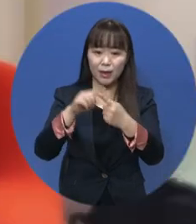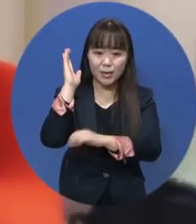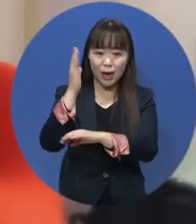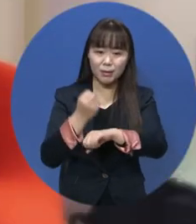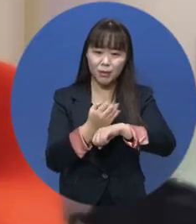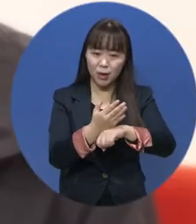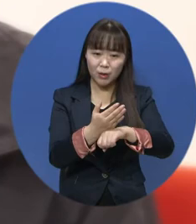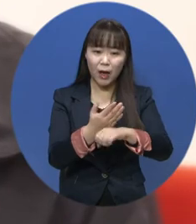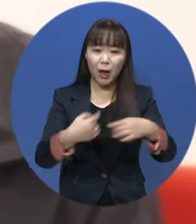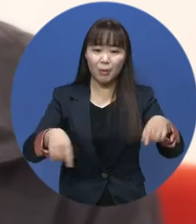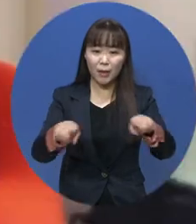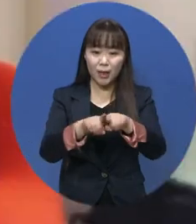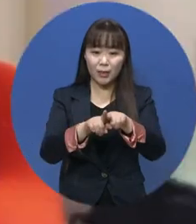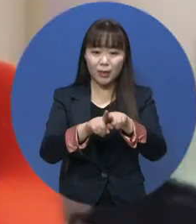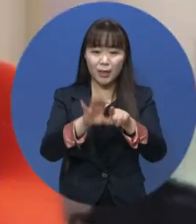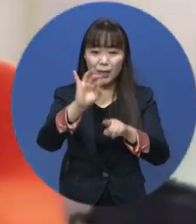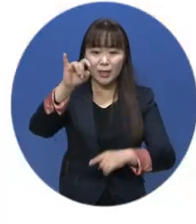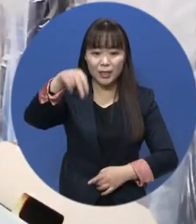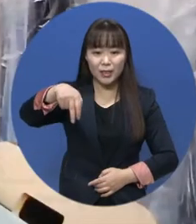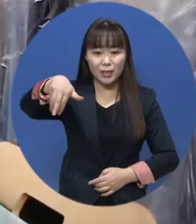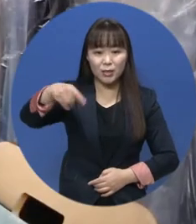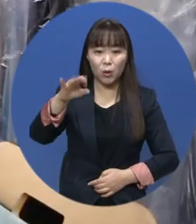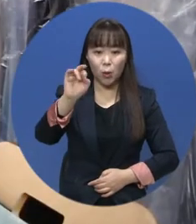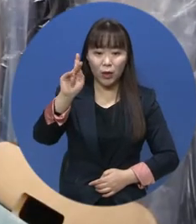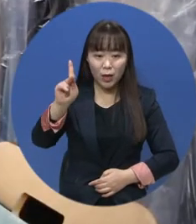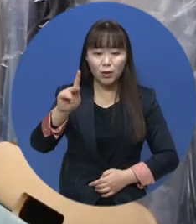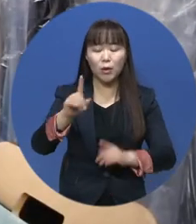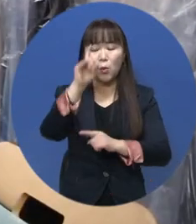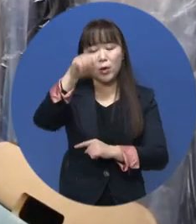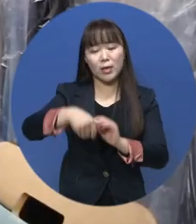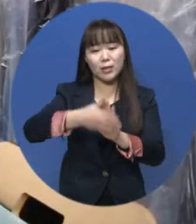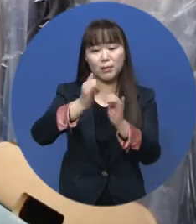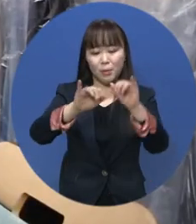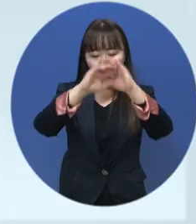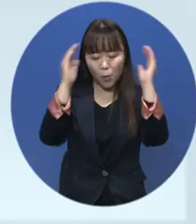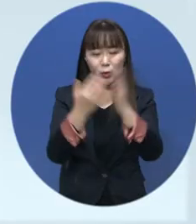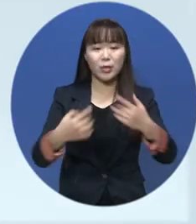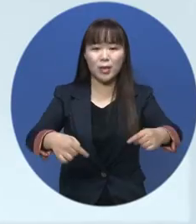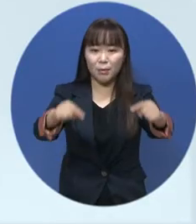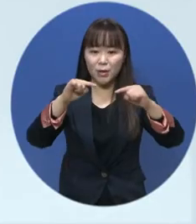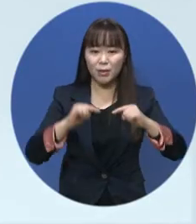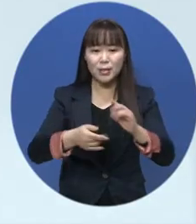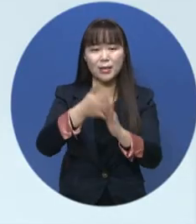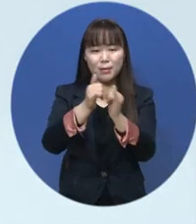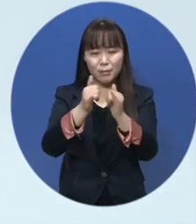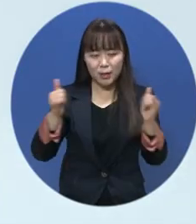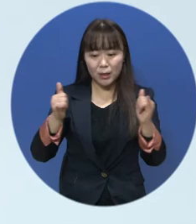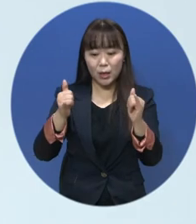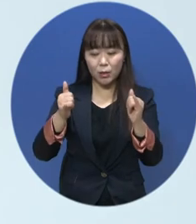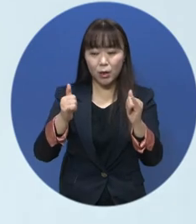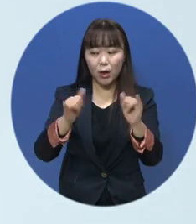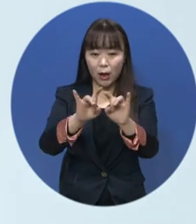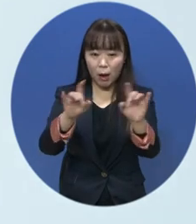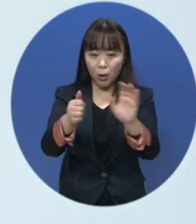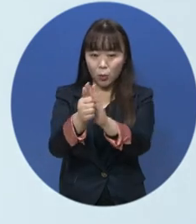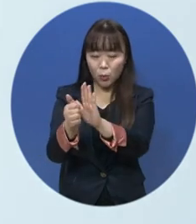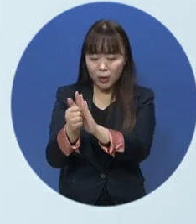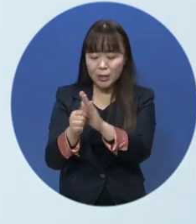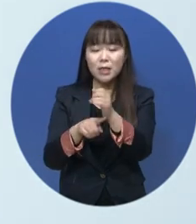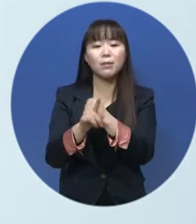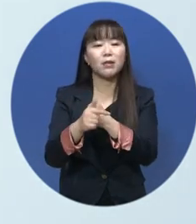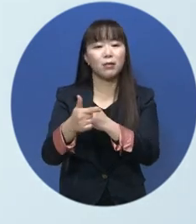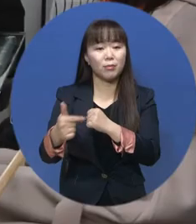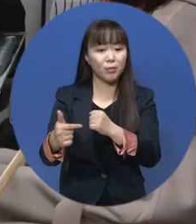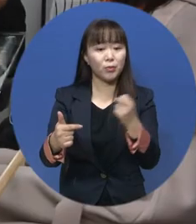활동해 온 이츠오케이는 고향 시민 모두 함께 참여하여 시민이 시민을 돕는 것에 큰 의미를